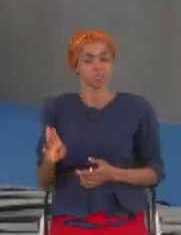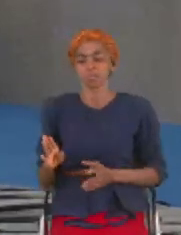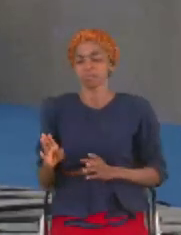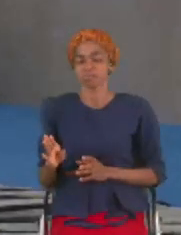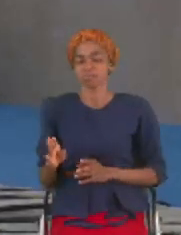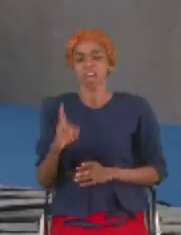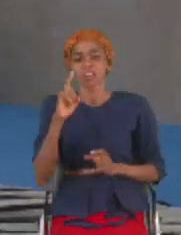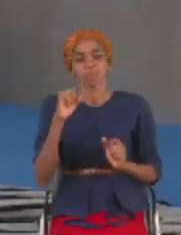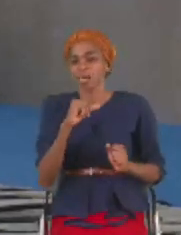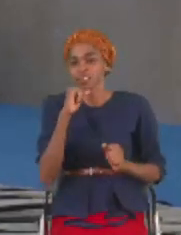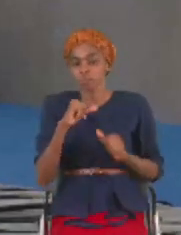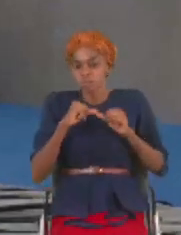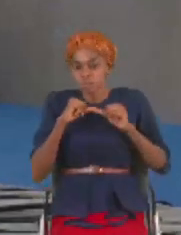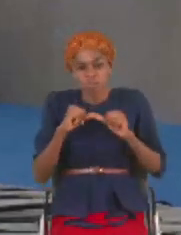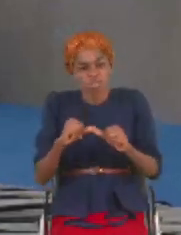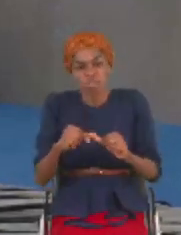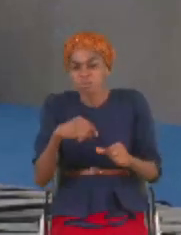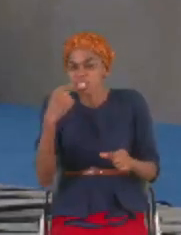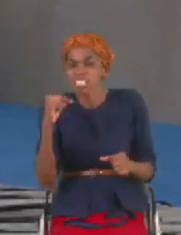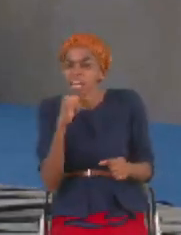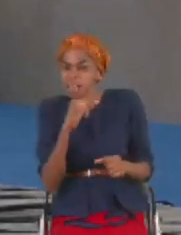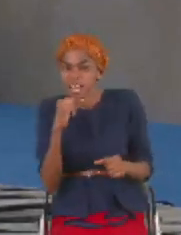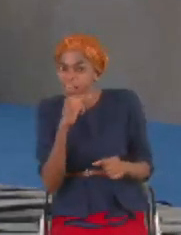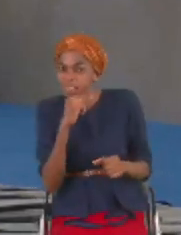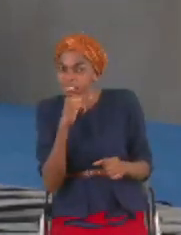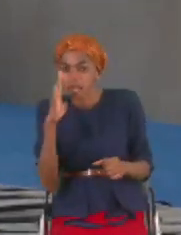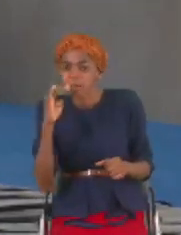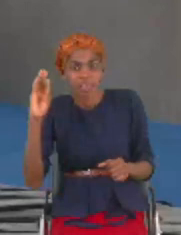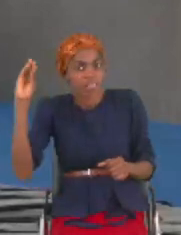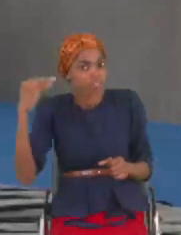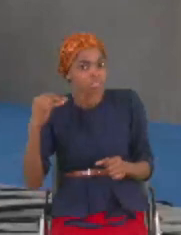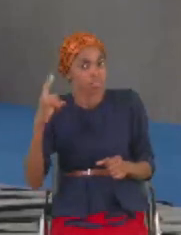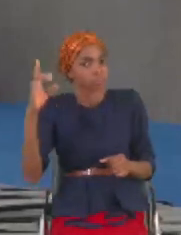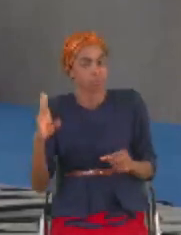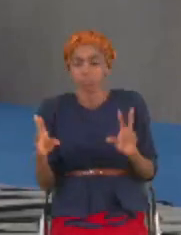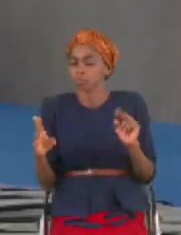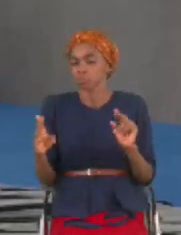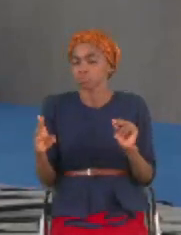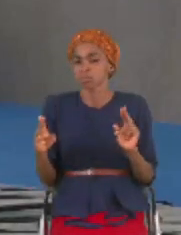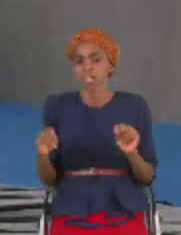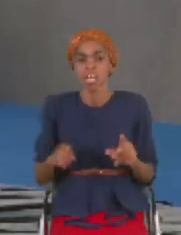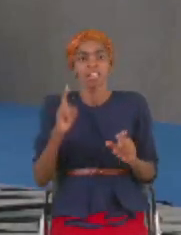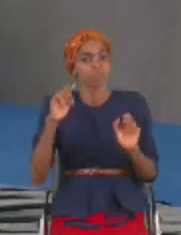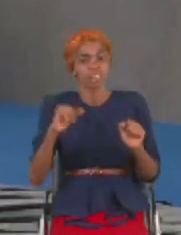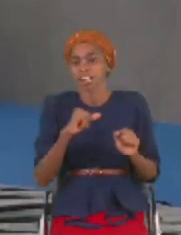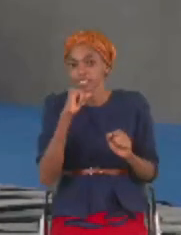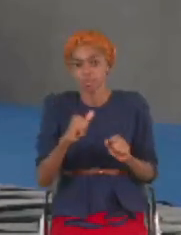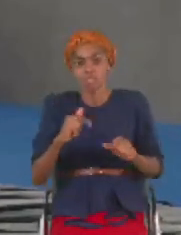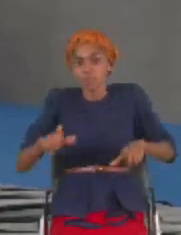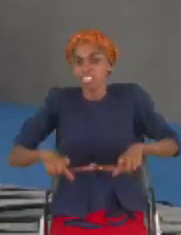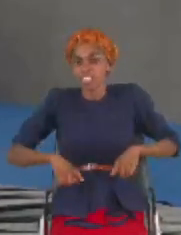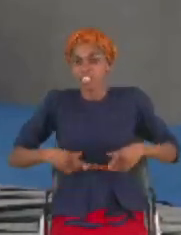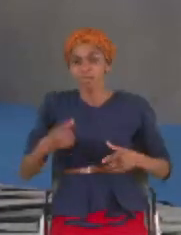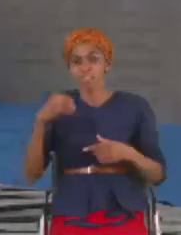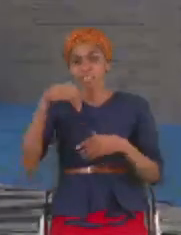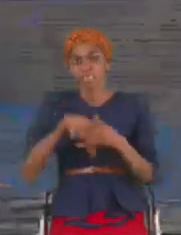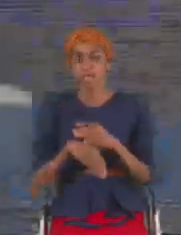tu ne peux pas continuer à mentir par la grâce de dieu tu ne peux pas vivre